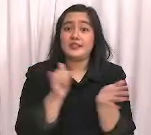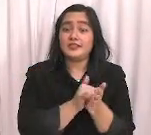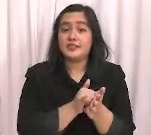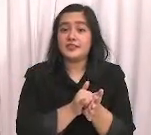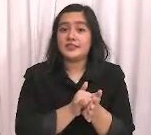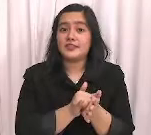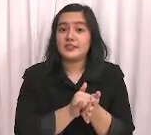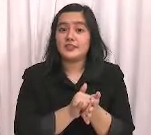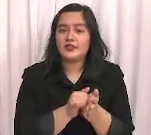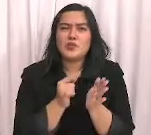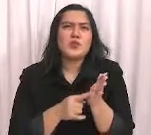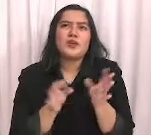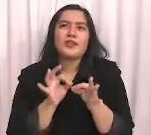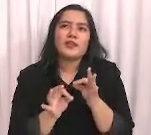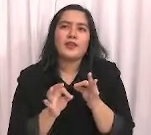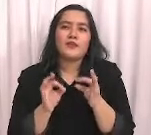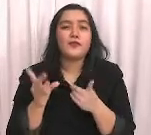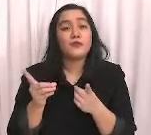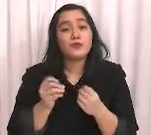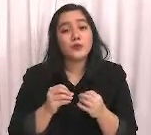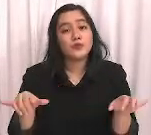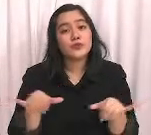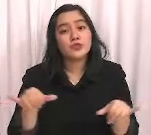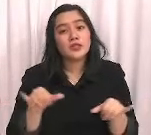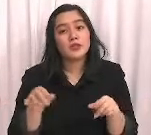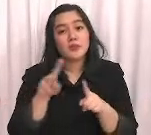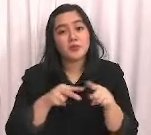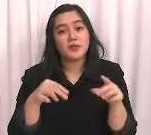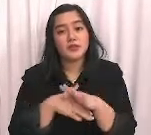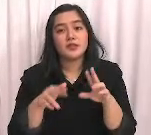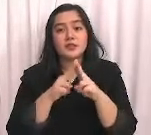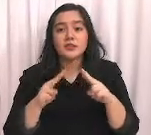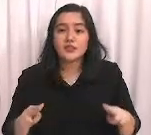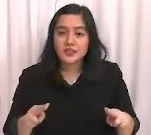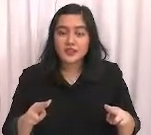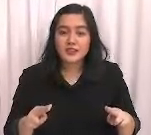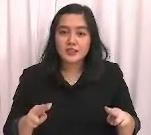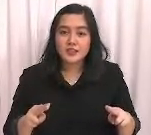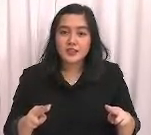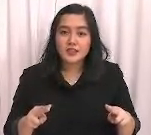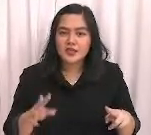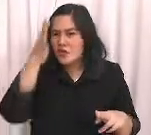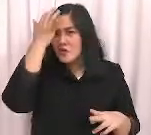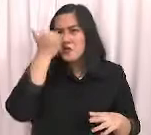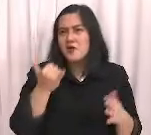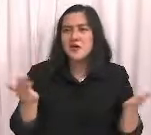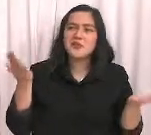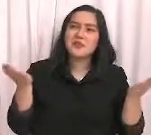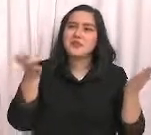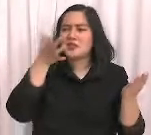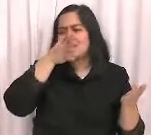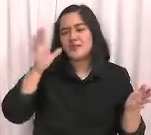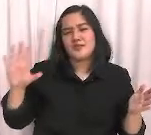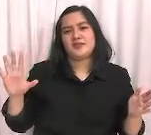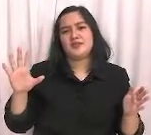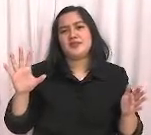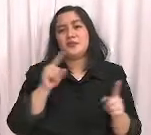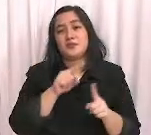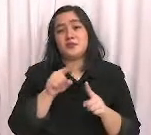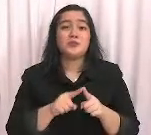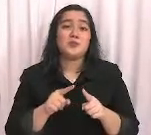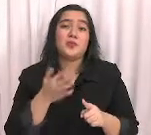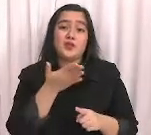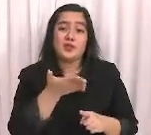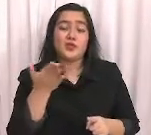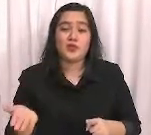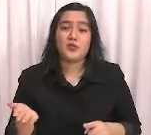ng bahay? Bakit ba parang nagiging passive din tayo minsan pag sa bahay? Sige na, tatay mo lang kasi naman yan. Kasi familiar ka na eh.